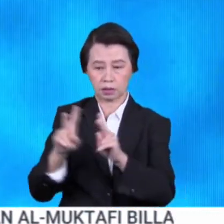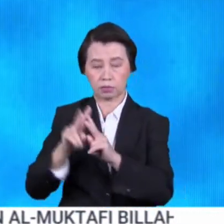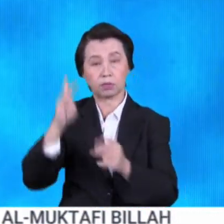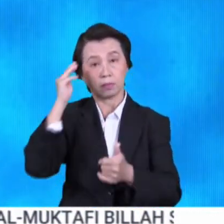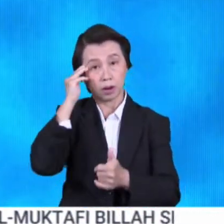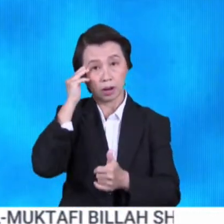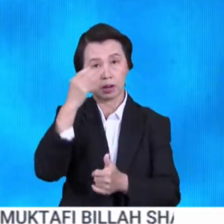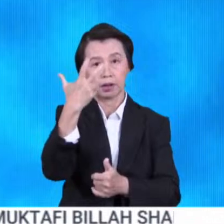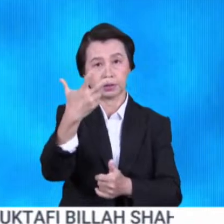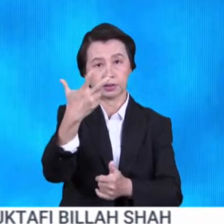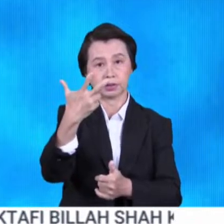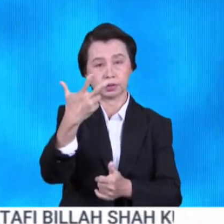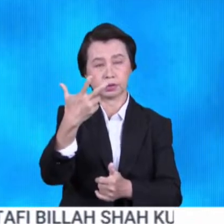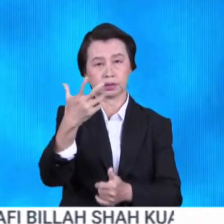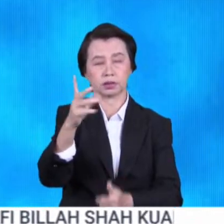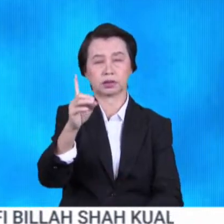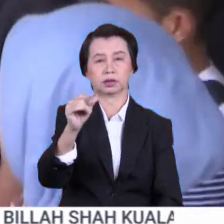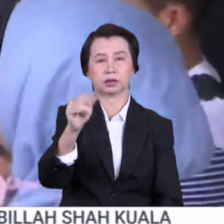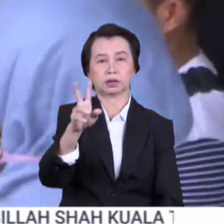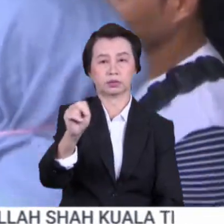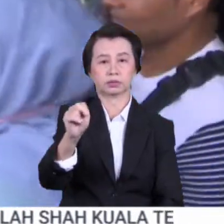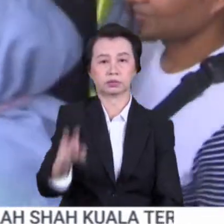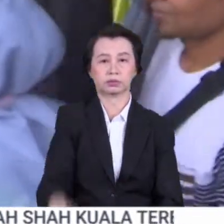di 33 dun.